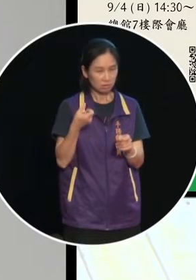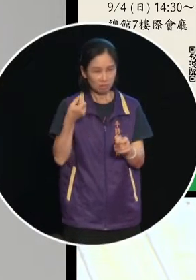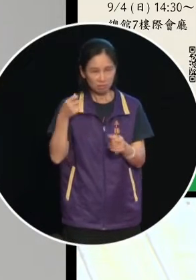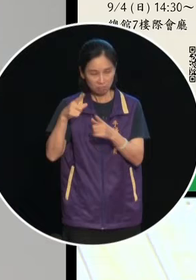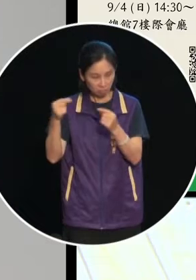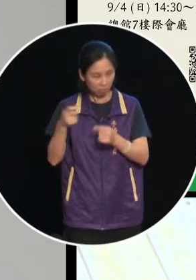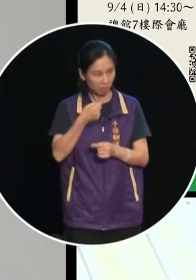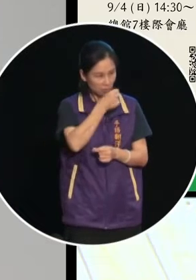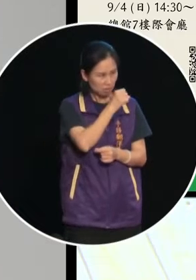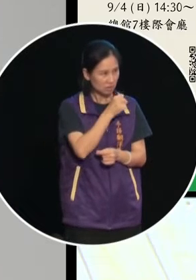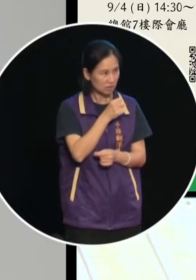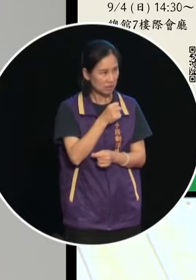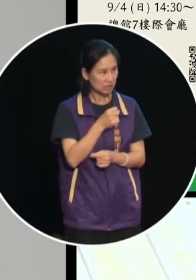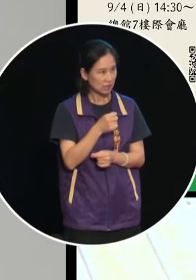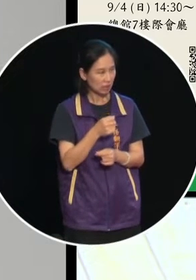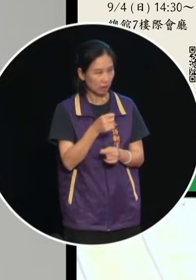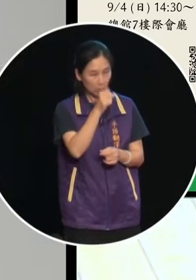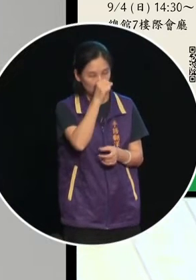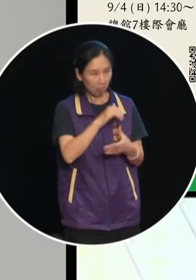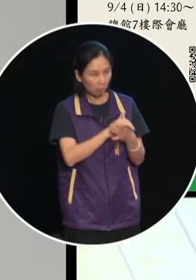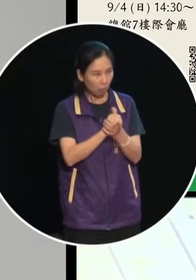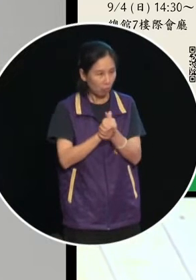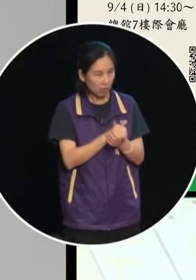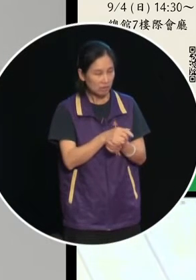讲，比较少听到，